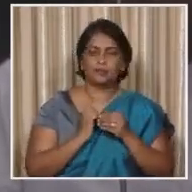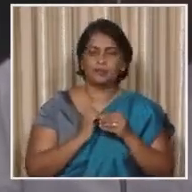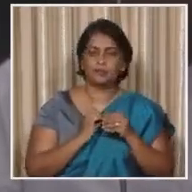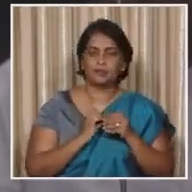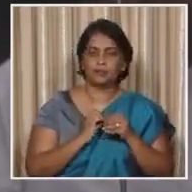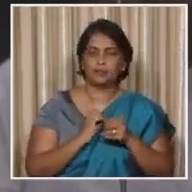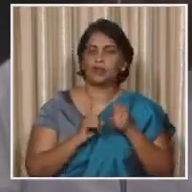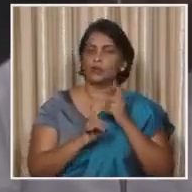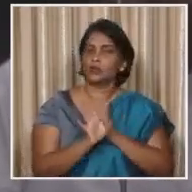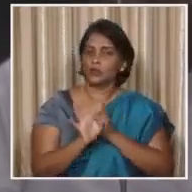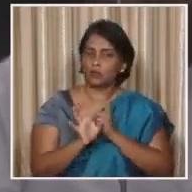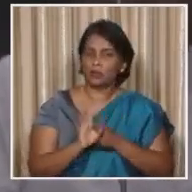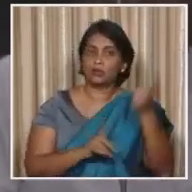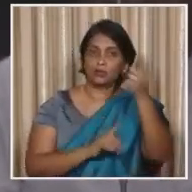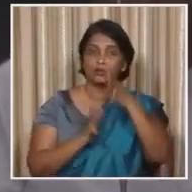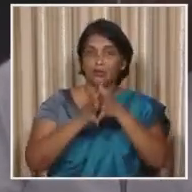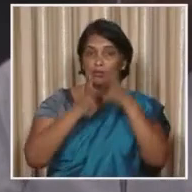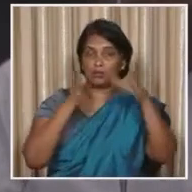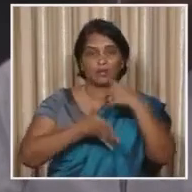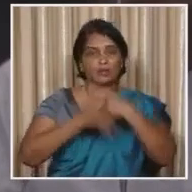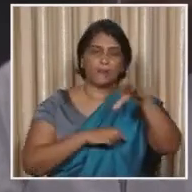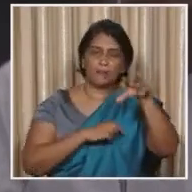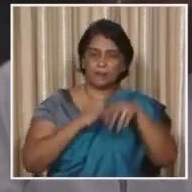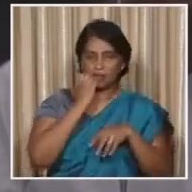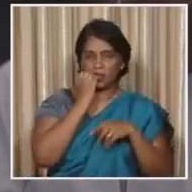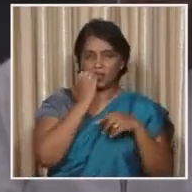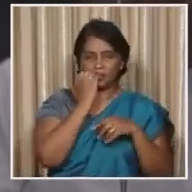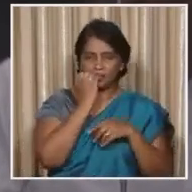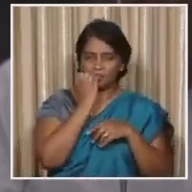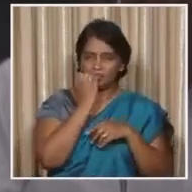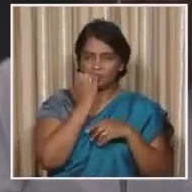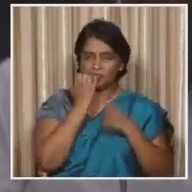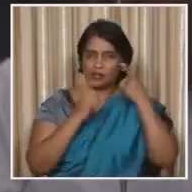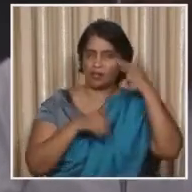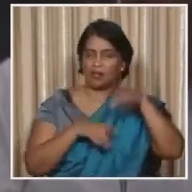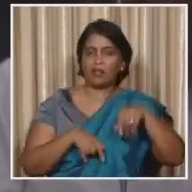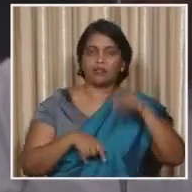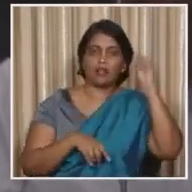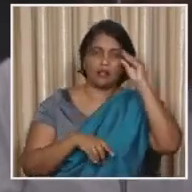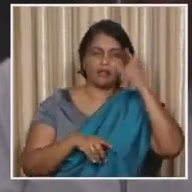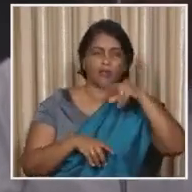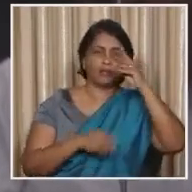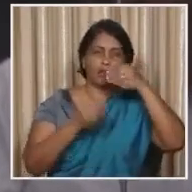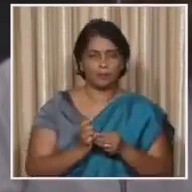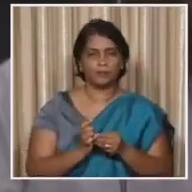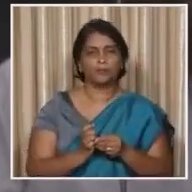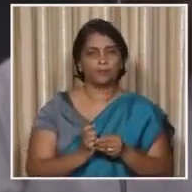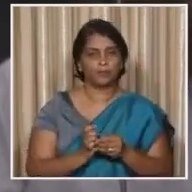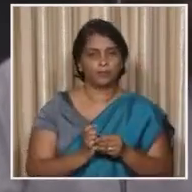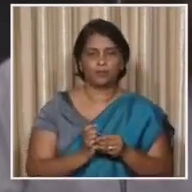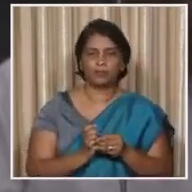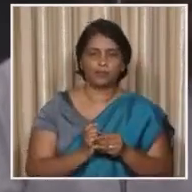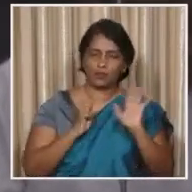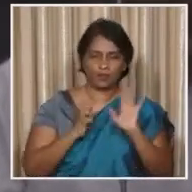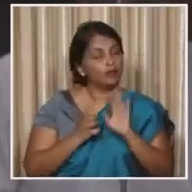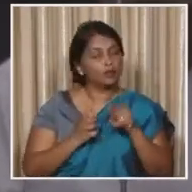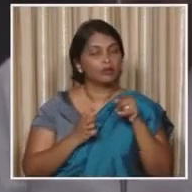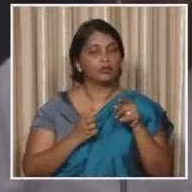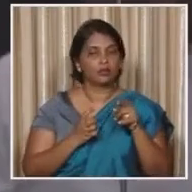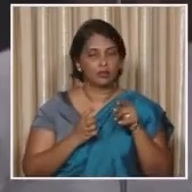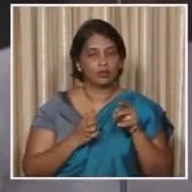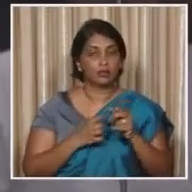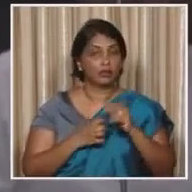සිරිත් පරිදි තමුන් වහන්සේලාගේ තියෙන බහුතර ඡන්ද බලය පාවිච්චි කරලා මේ විශ්වාසභංගය අදහන් දැන් භාගයේ වෙනකොට පරාජයට පත් වෙයි. ඒක අරුම පුදුම කාරණයක් නෙමෙයි.